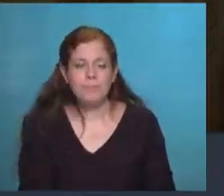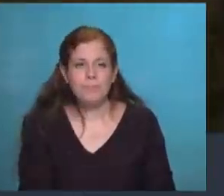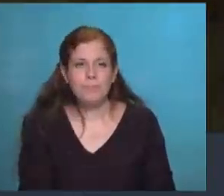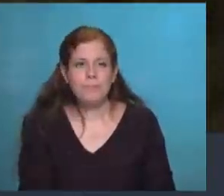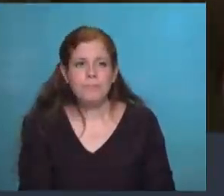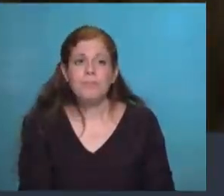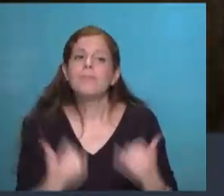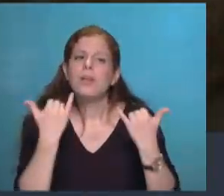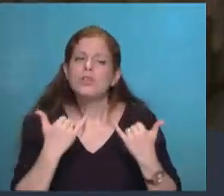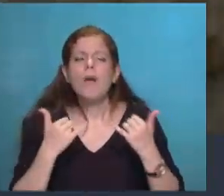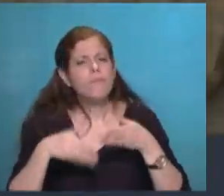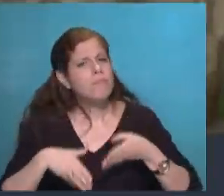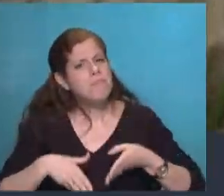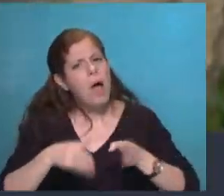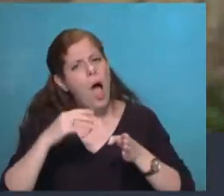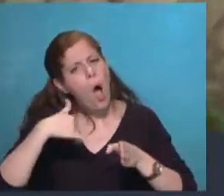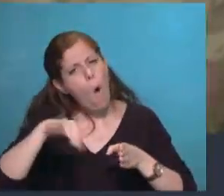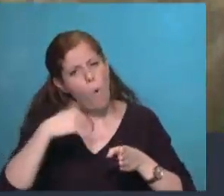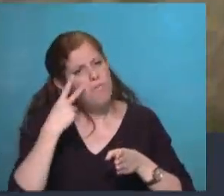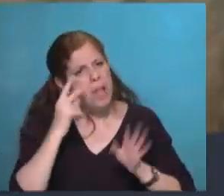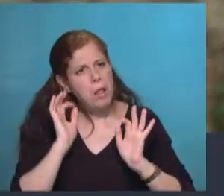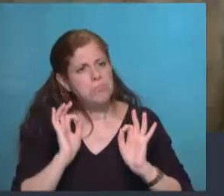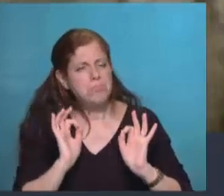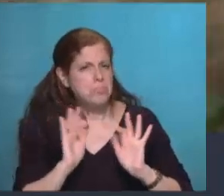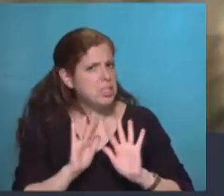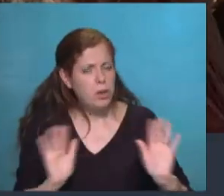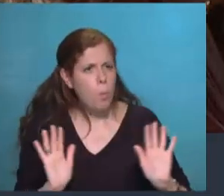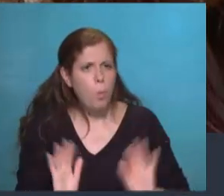יש. עכשיו הרחוב הזה נראית לי בסדר גמור.